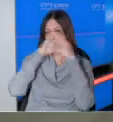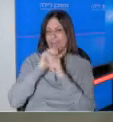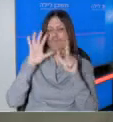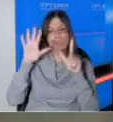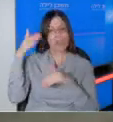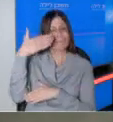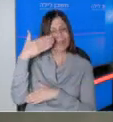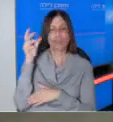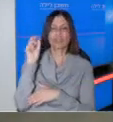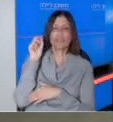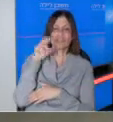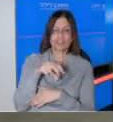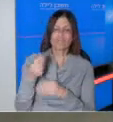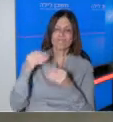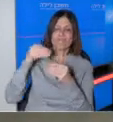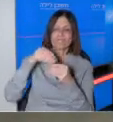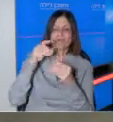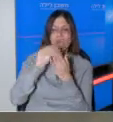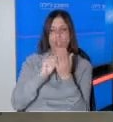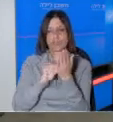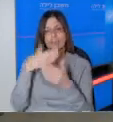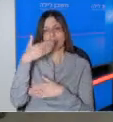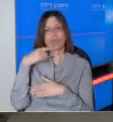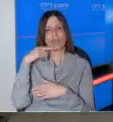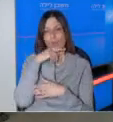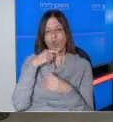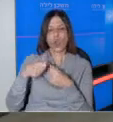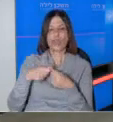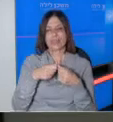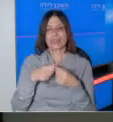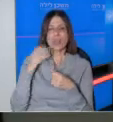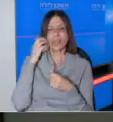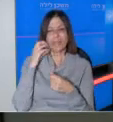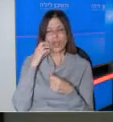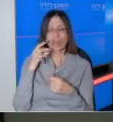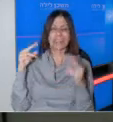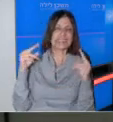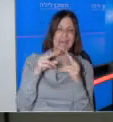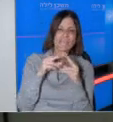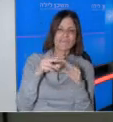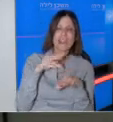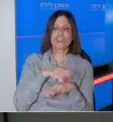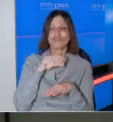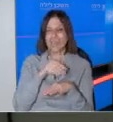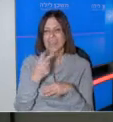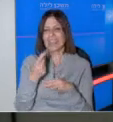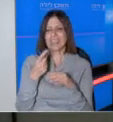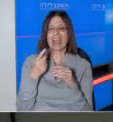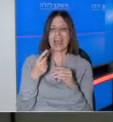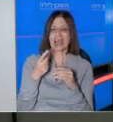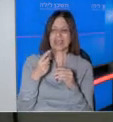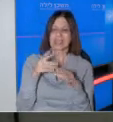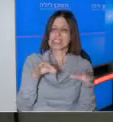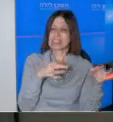7 מדינות שתתבספנה לרשימת המדינות האדומות, בהן איחוד האמירויות, צרפת, שוודיה, ספרד. אנחנו מדברים